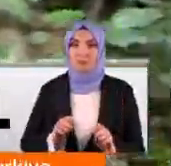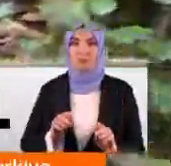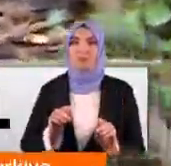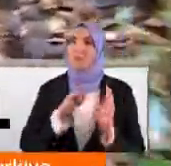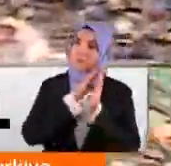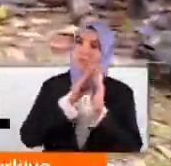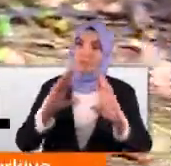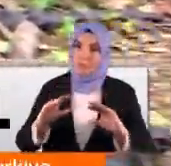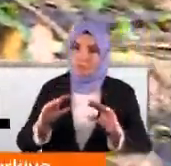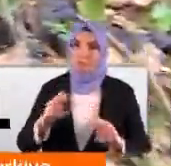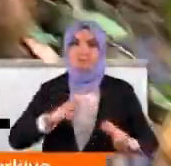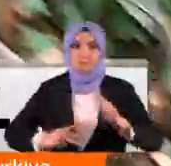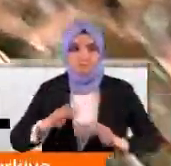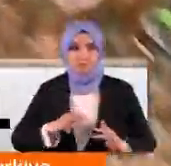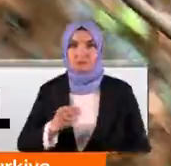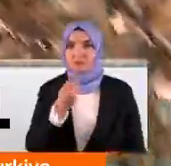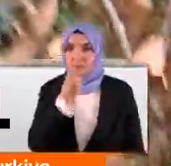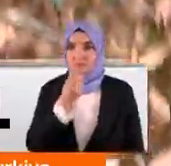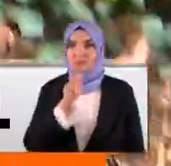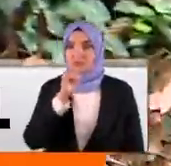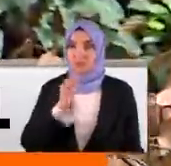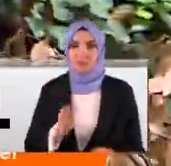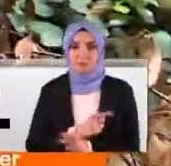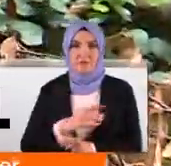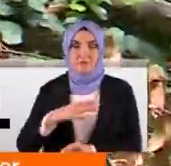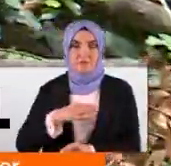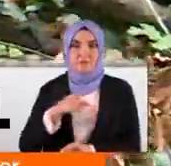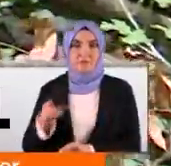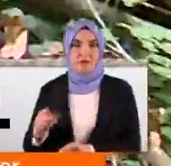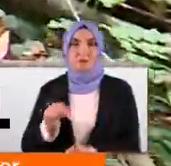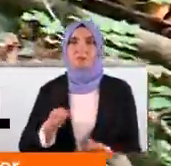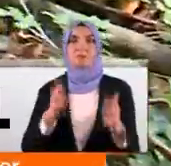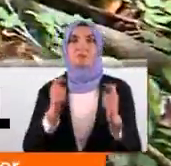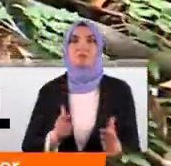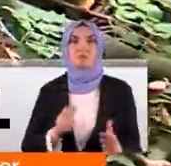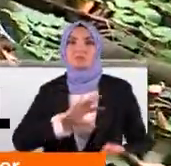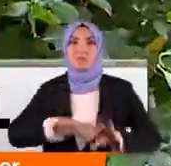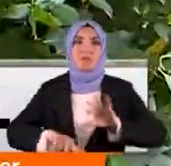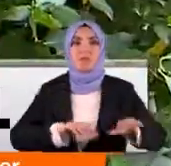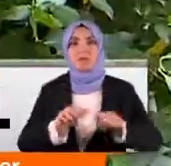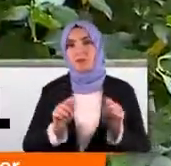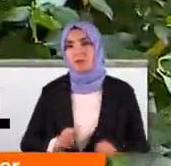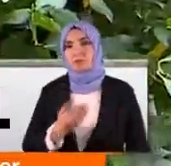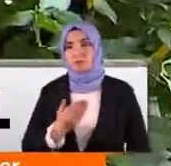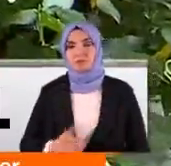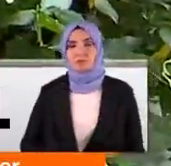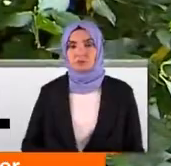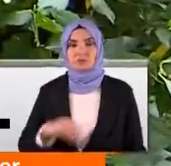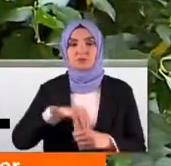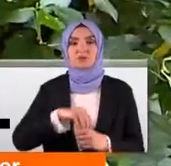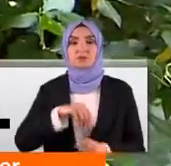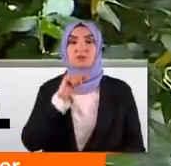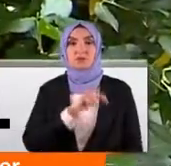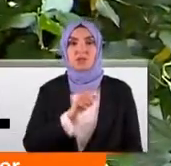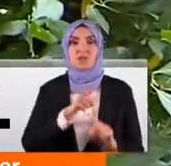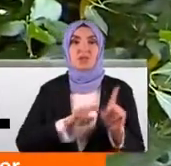hem de yiyecek içecek var. Yani burayı adeta talan etmişler. İçeride kesin bir jeneratör çalıştırma olayı